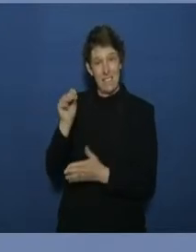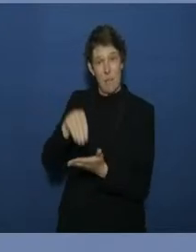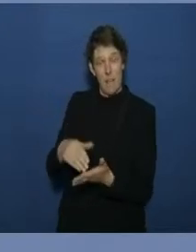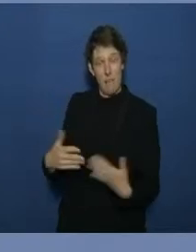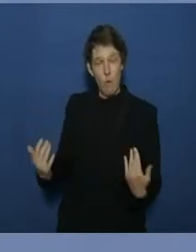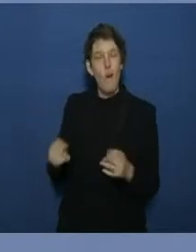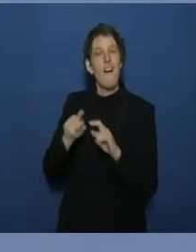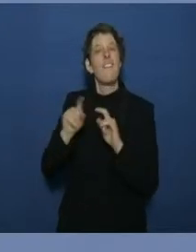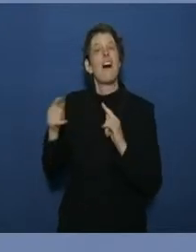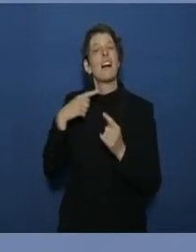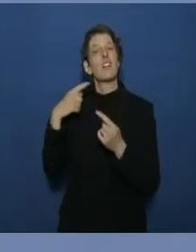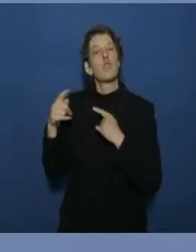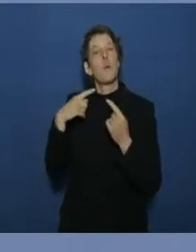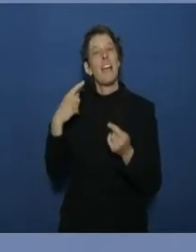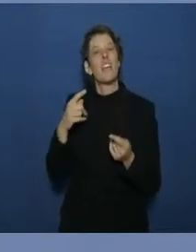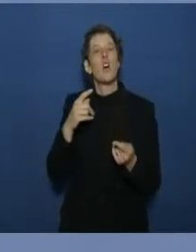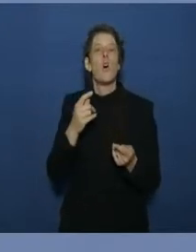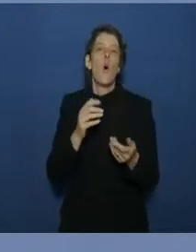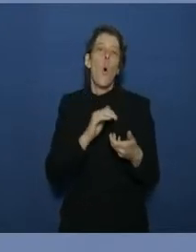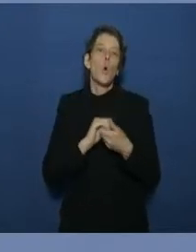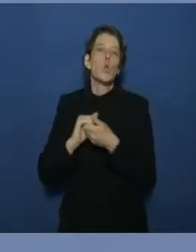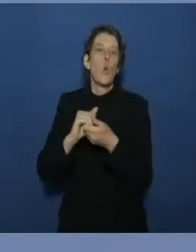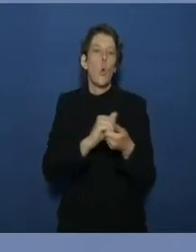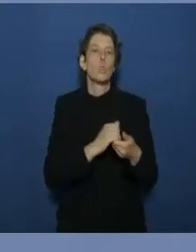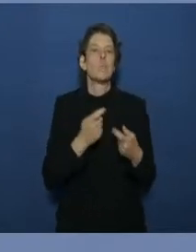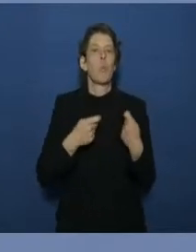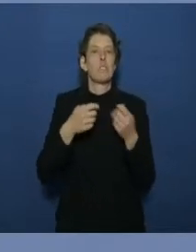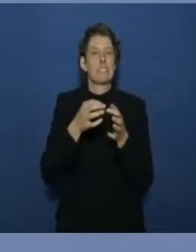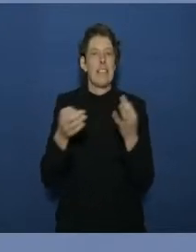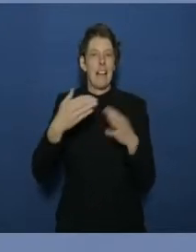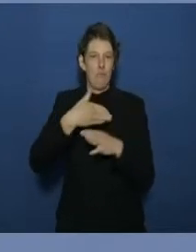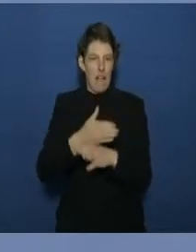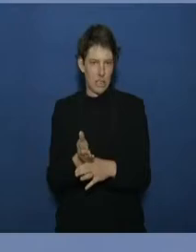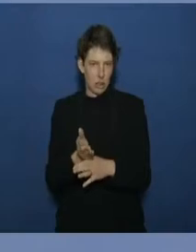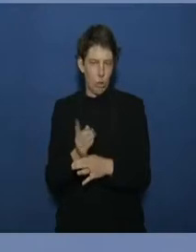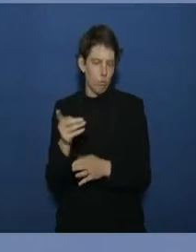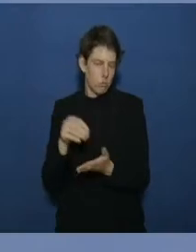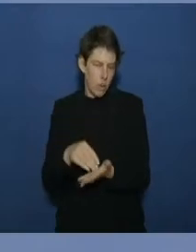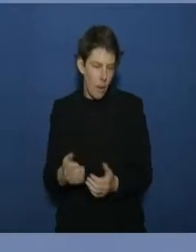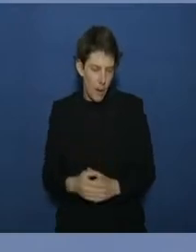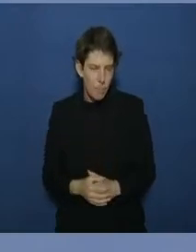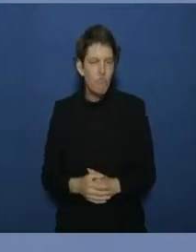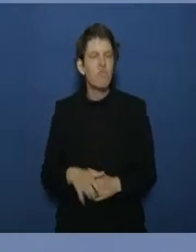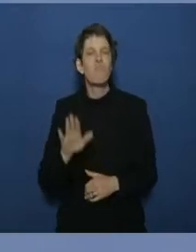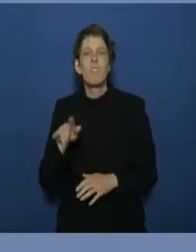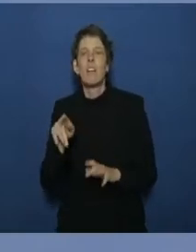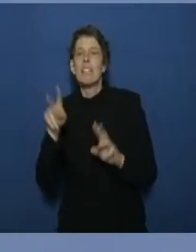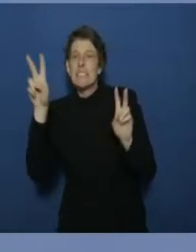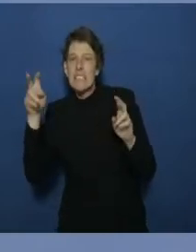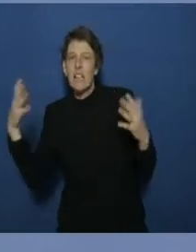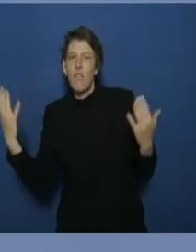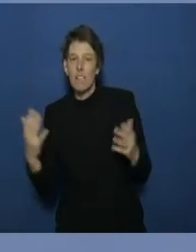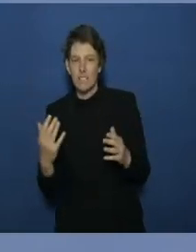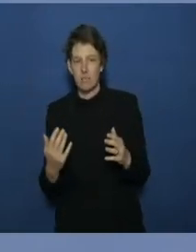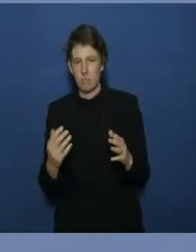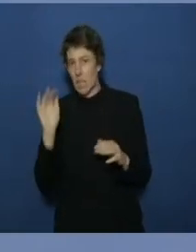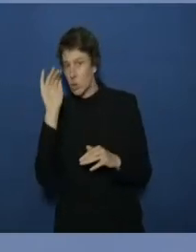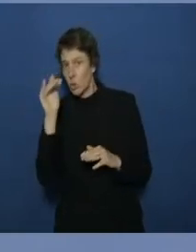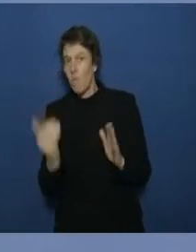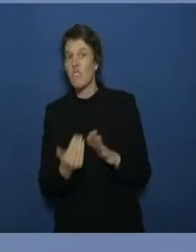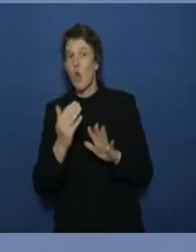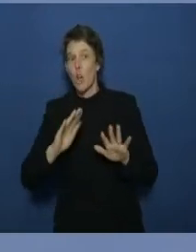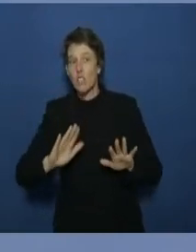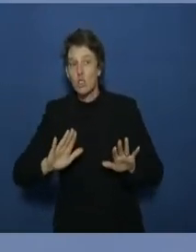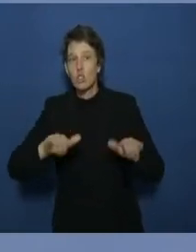der Unionsbundestagsfraktion teil. Es ist unter dem Titel Was bringt der Neustart in die Zukunft? Neustart